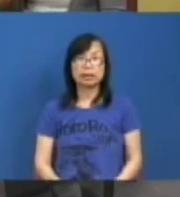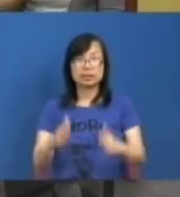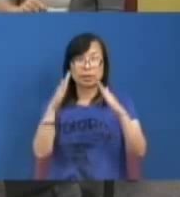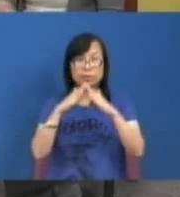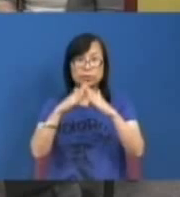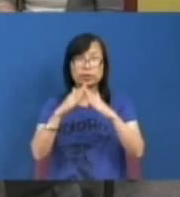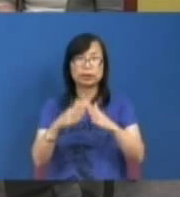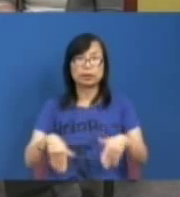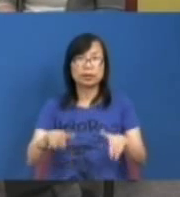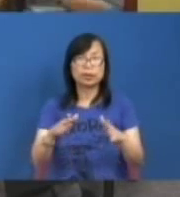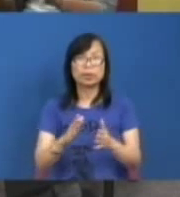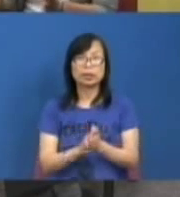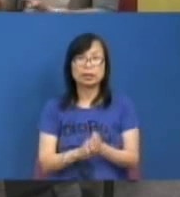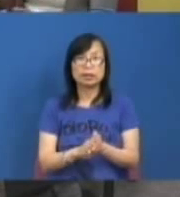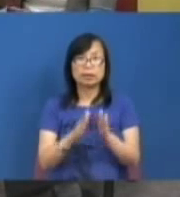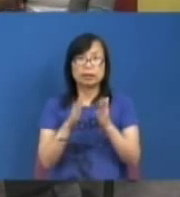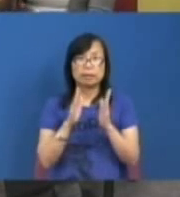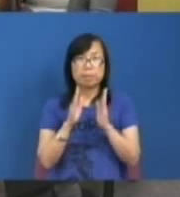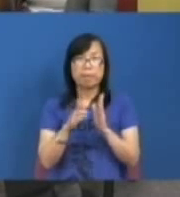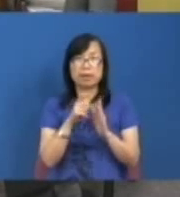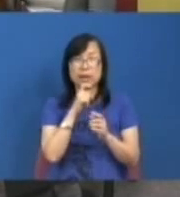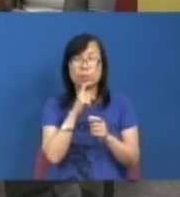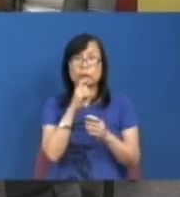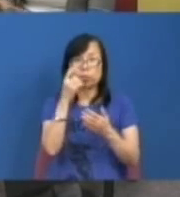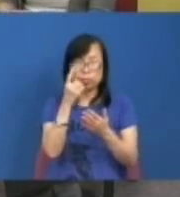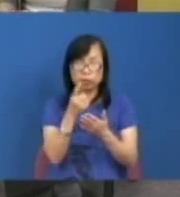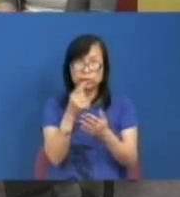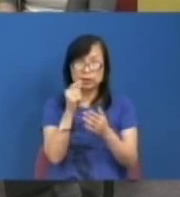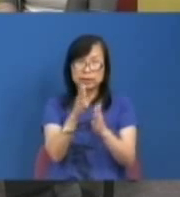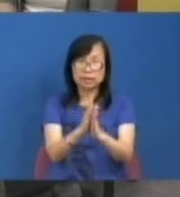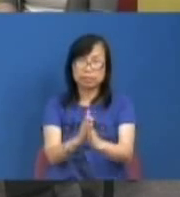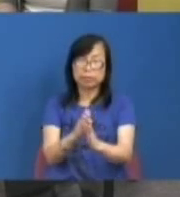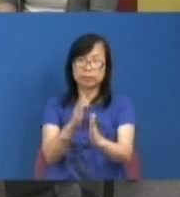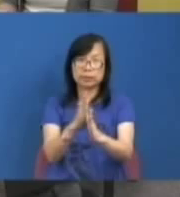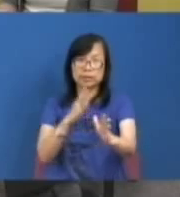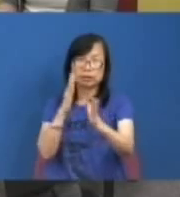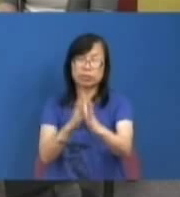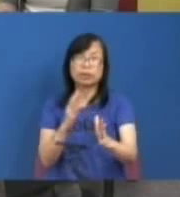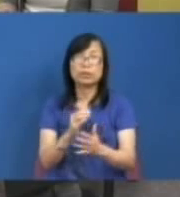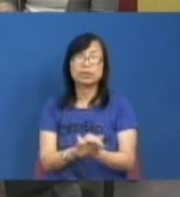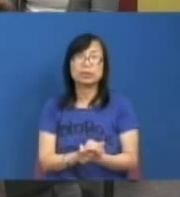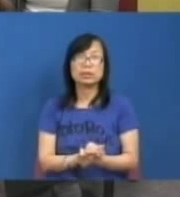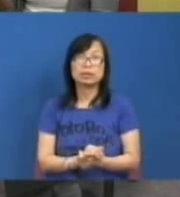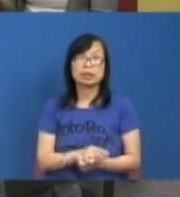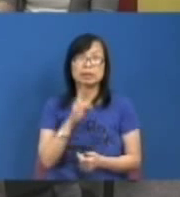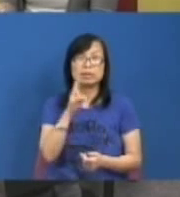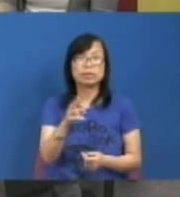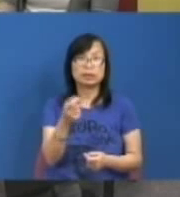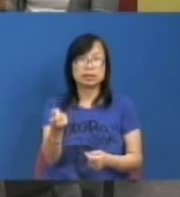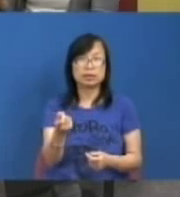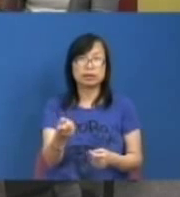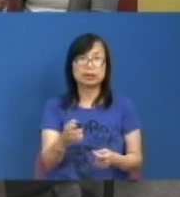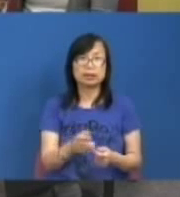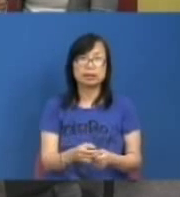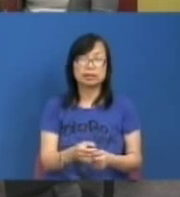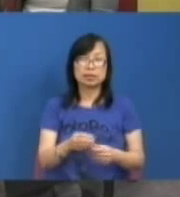朝住呢啲大方向。去整體有規有矩、有秩序咁樣咧，去令到即係一啲小型承建商咧，佢